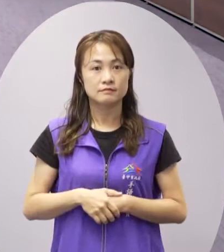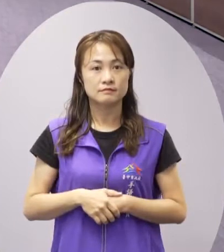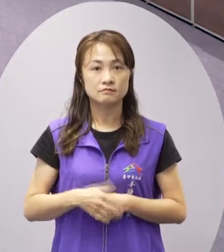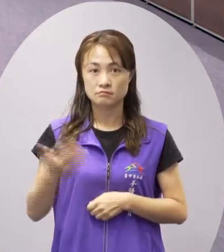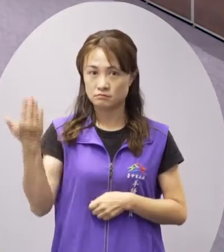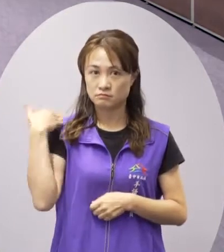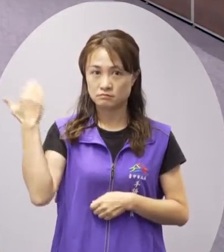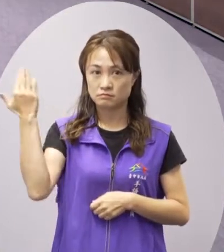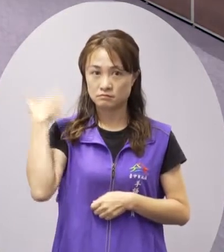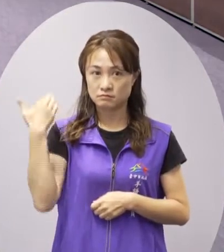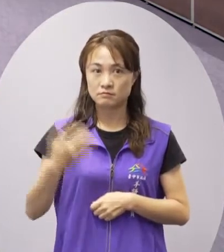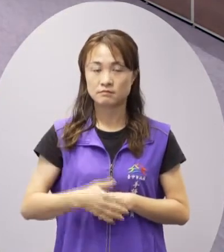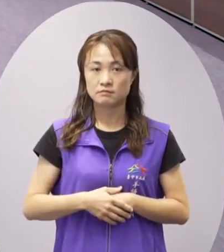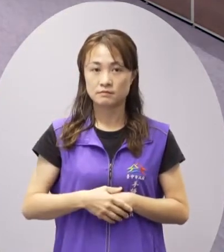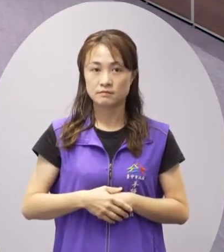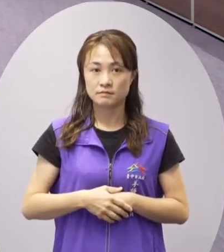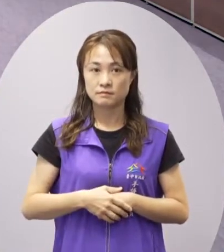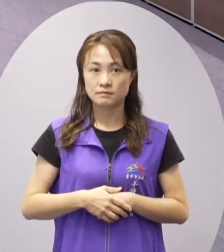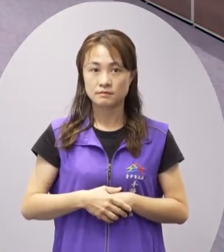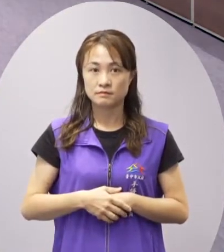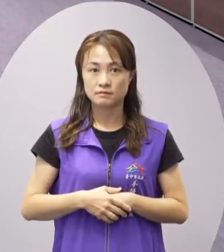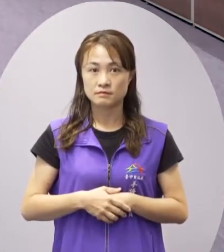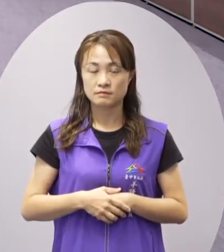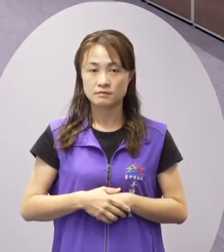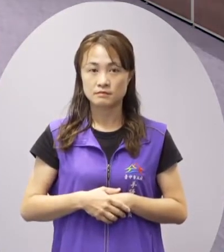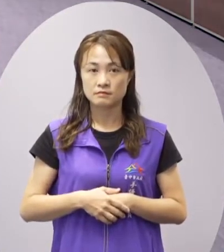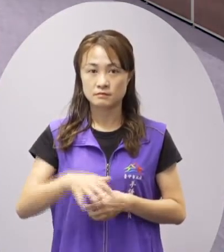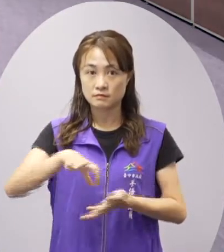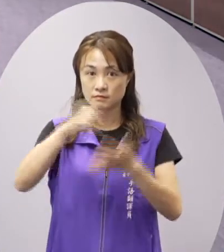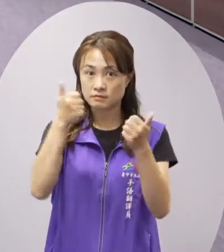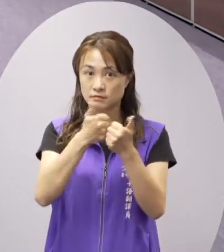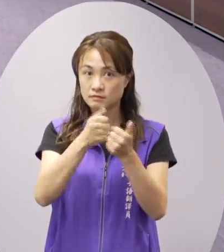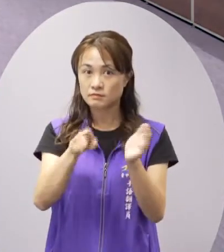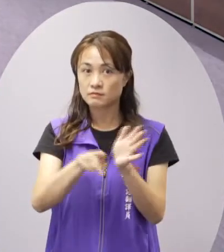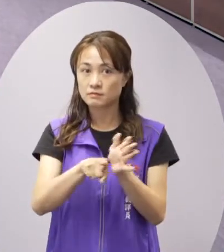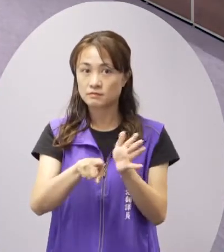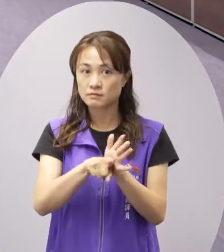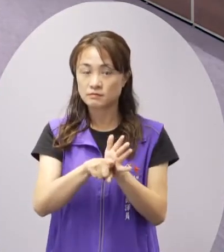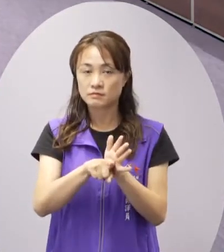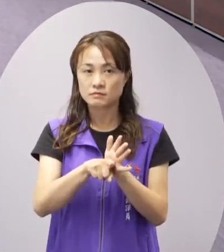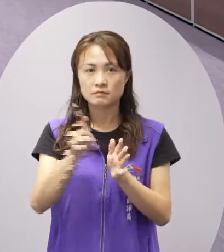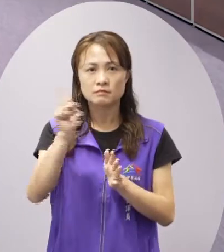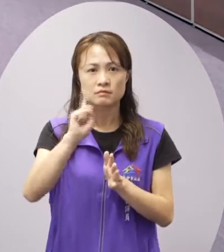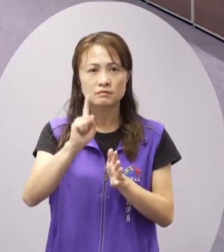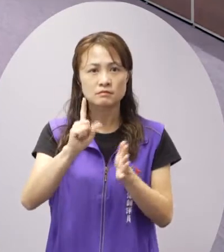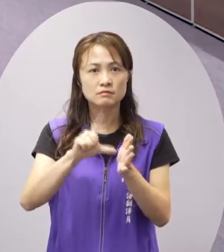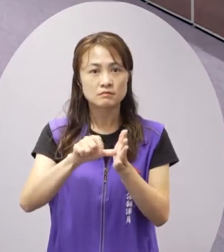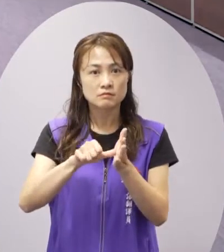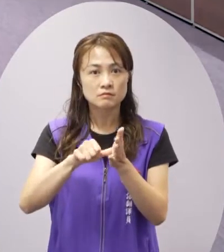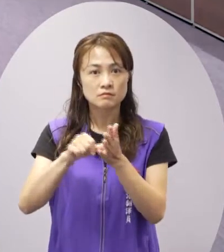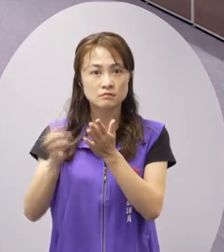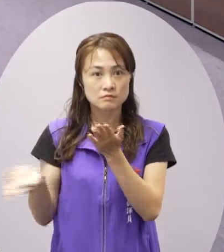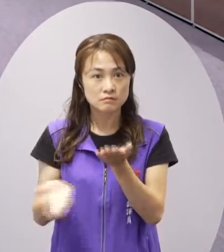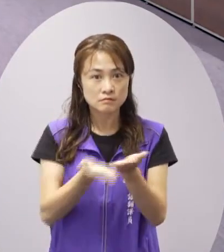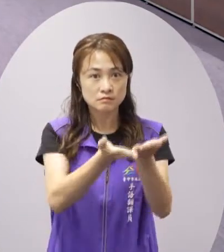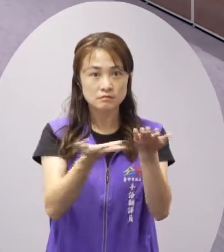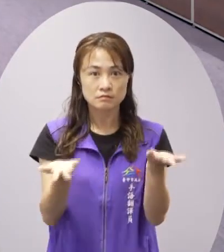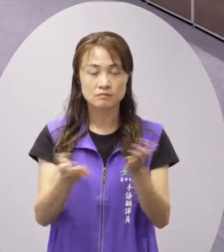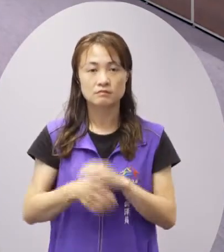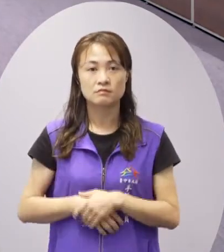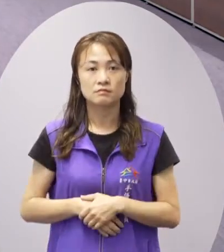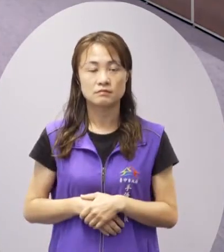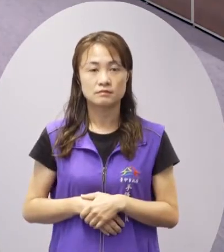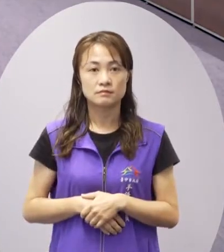时在签会的时候有没有在，是什么时候会到土地处？因为他就